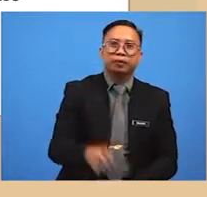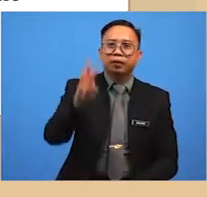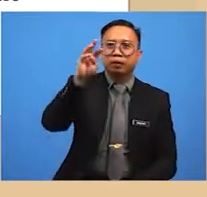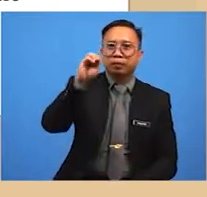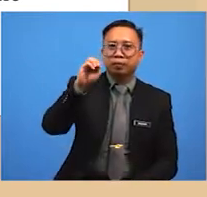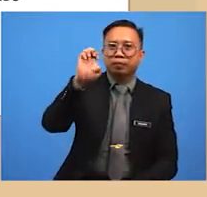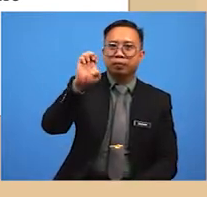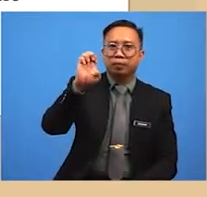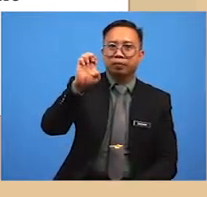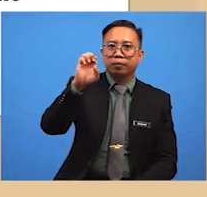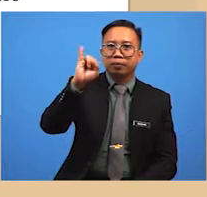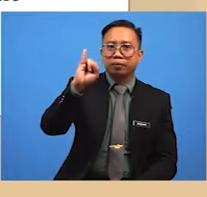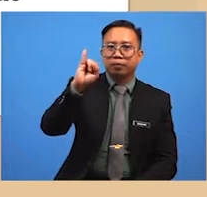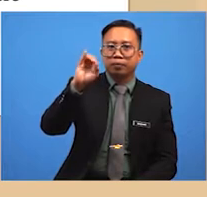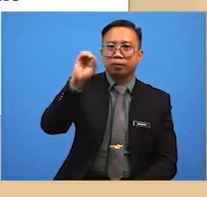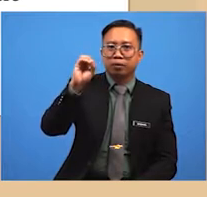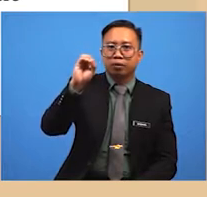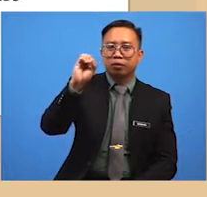Meiosis.